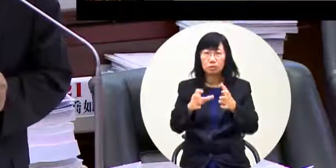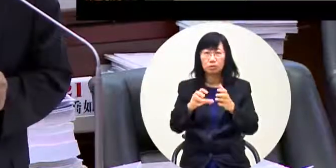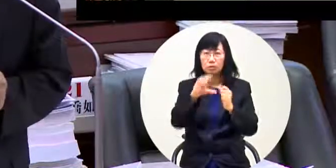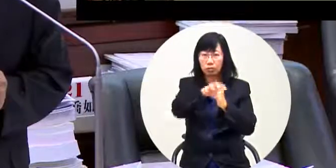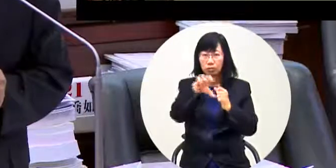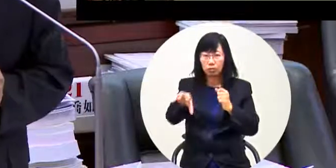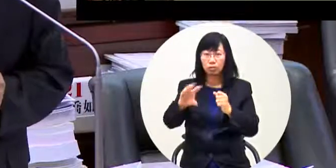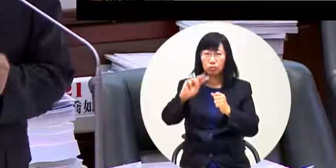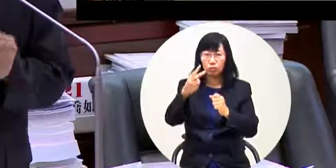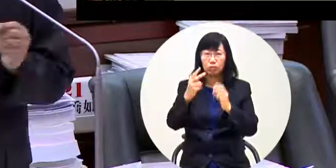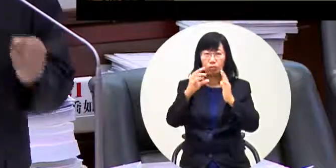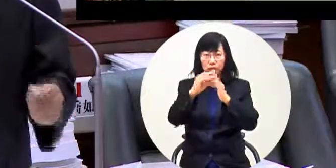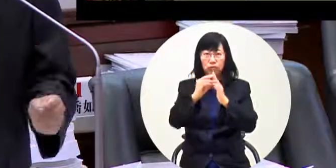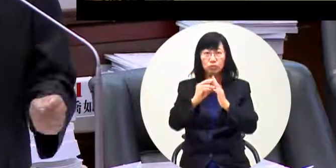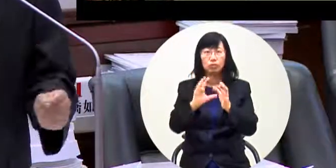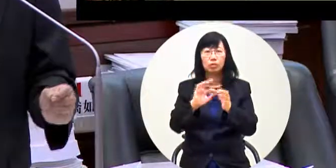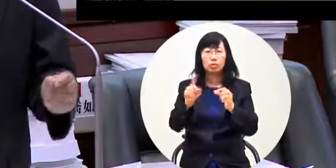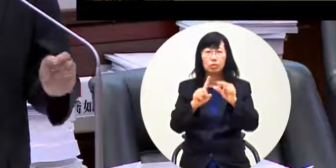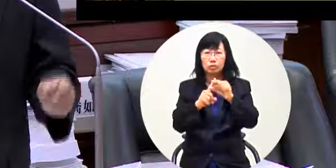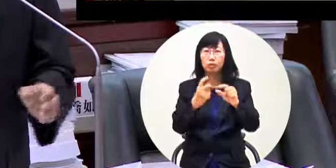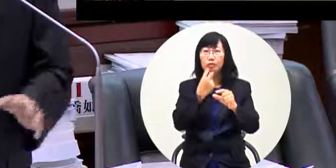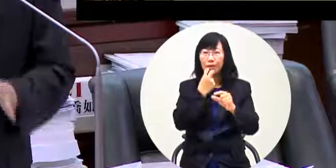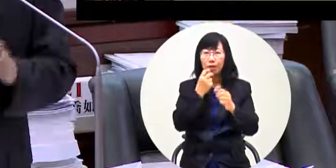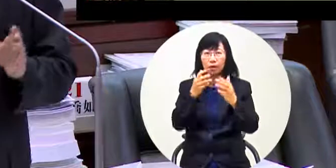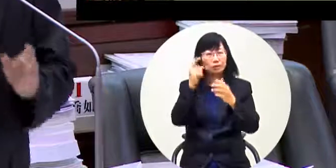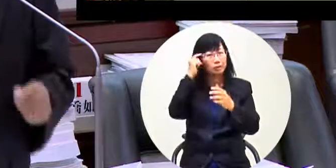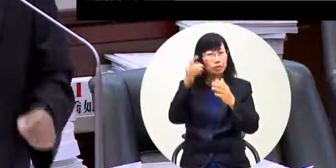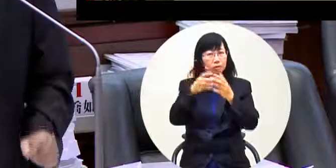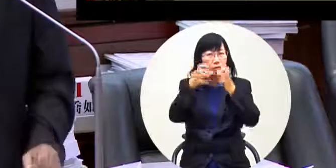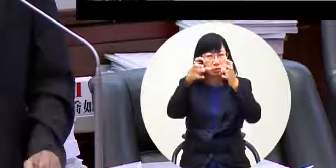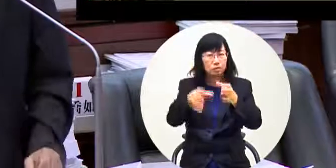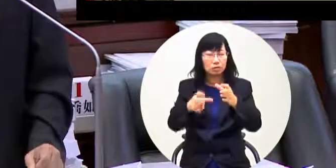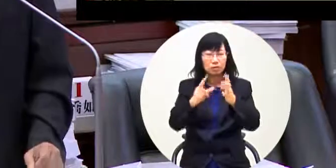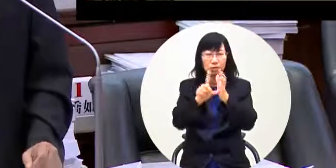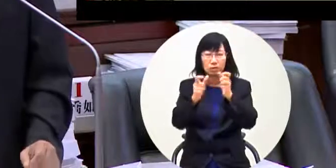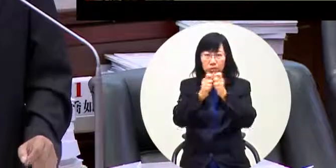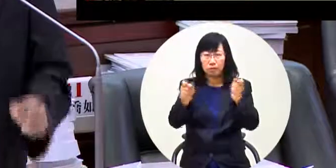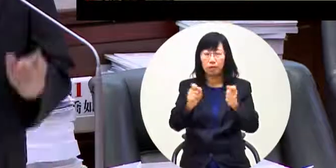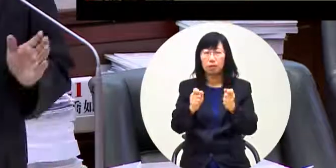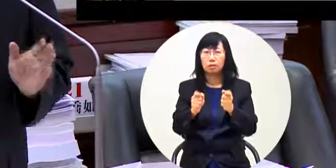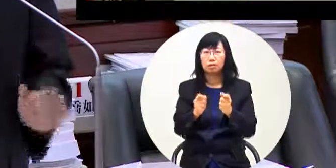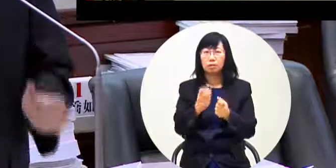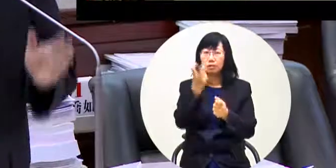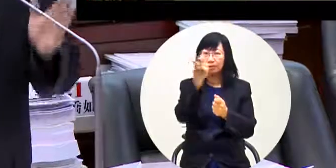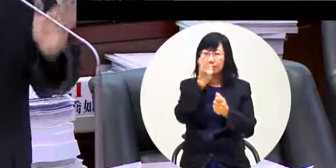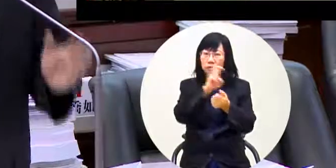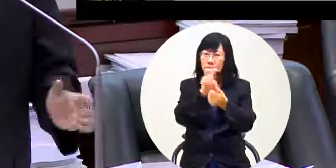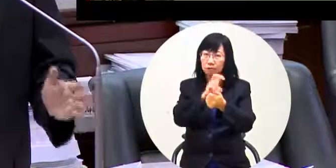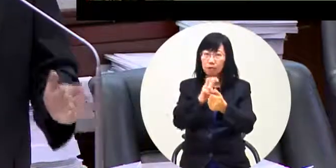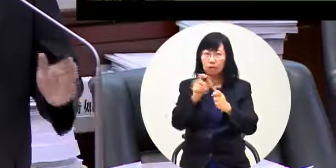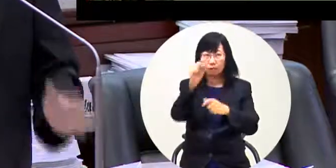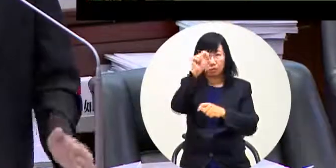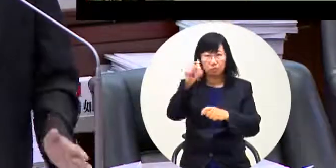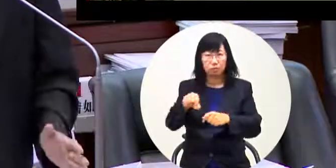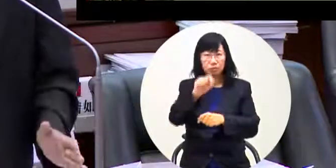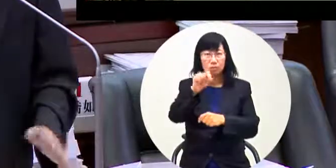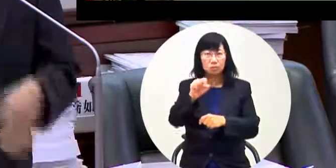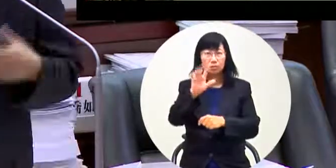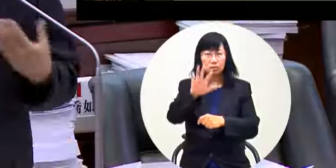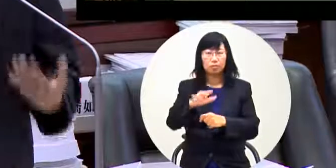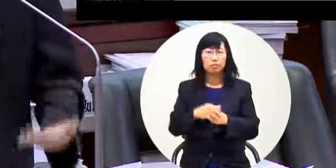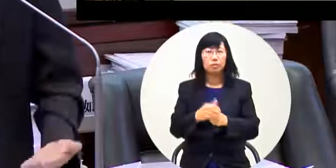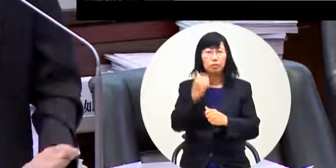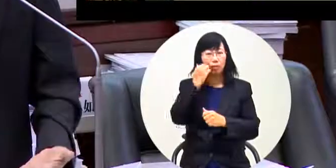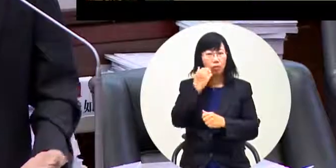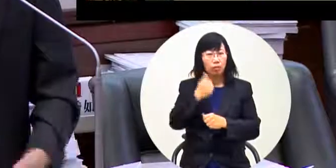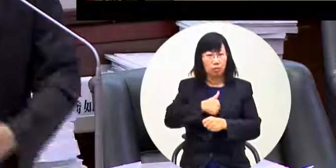司的，我们是不是要思考说，为了这样的事权统一， 我们仍然要觉得声称觉得还